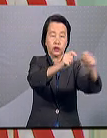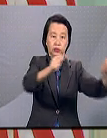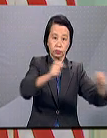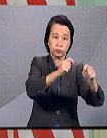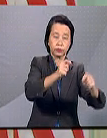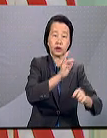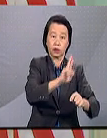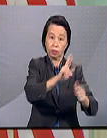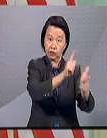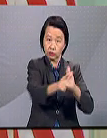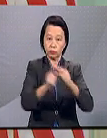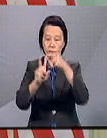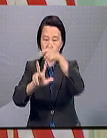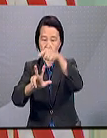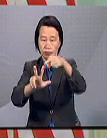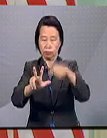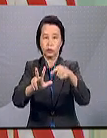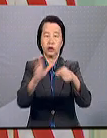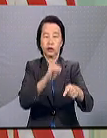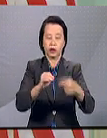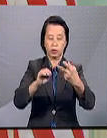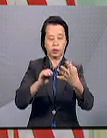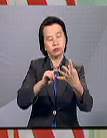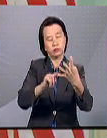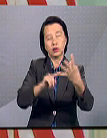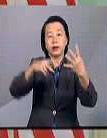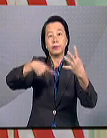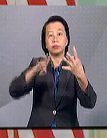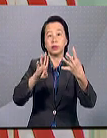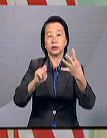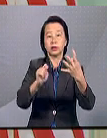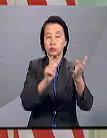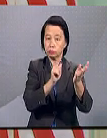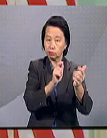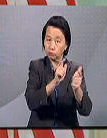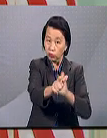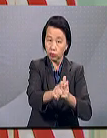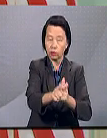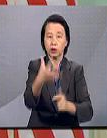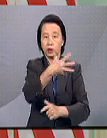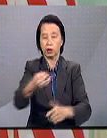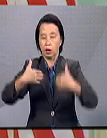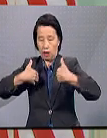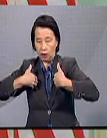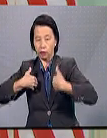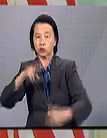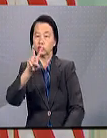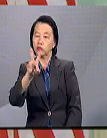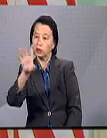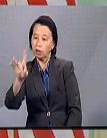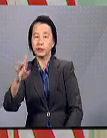agama dan juga pihak berkuasa tempatan, terdapat 28 rumah